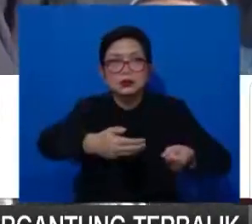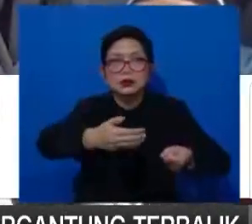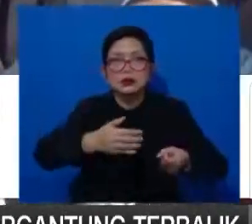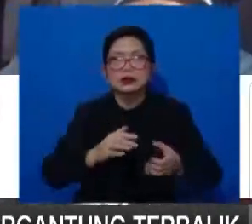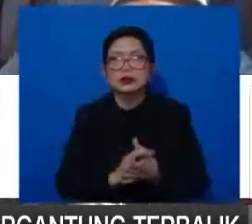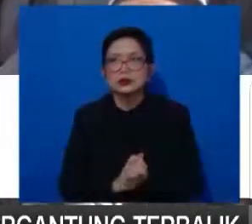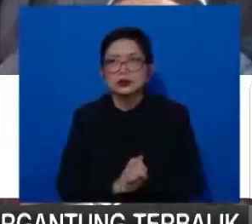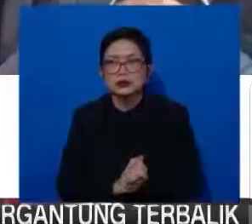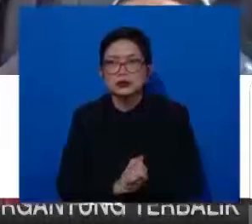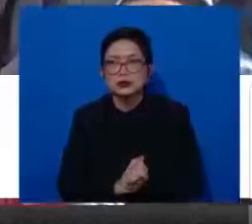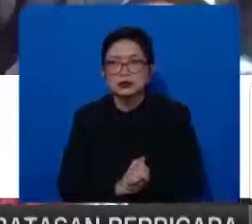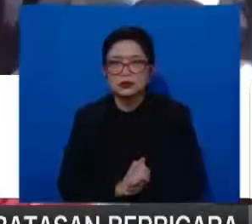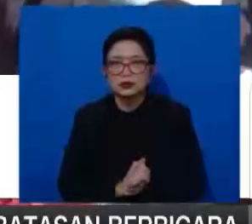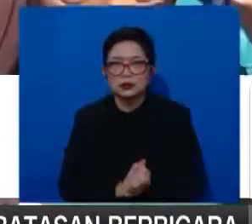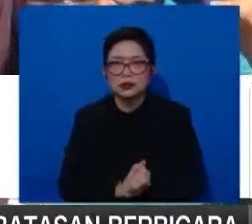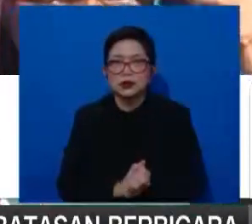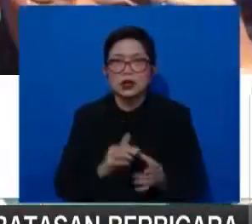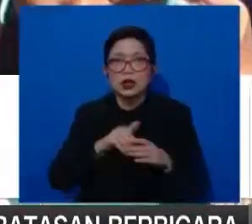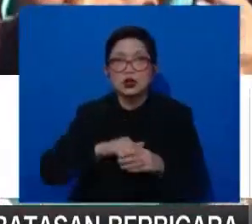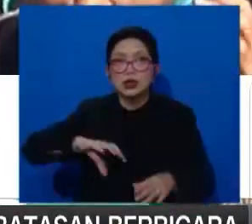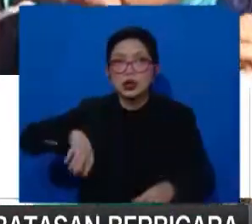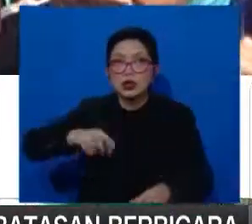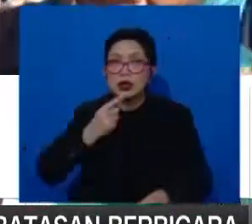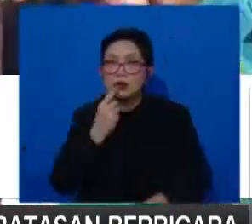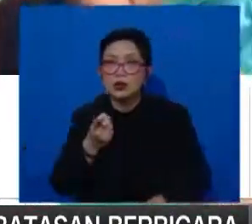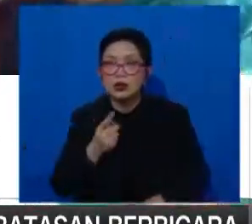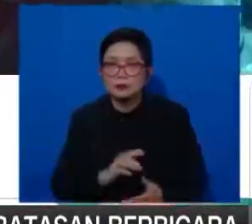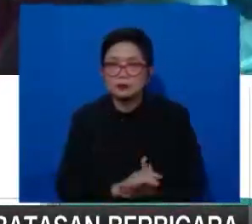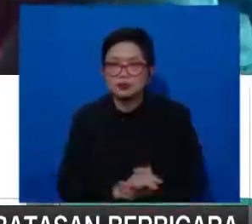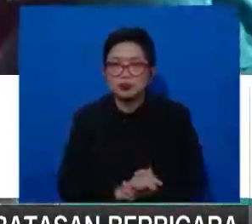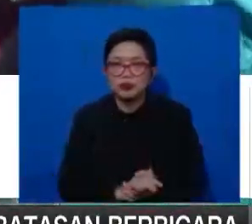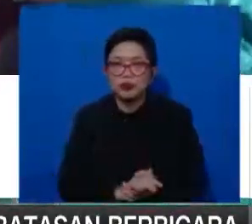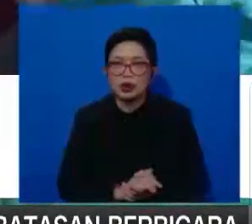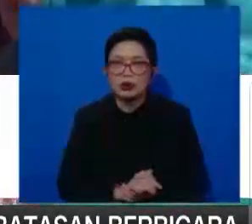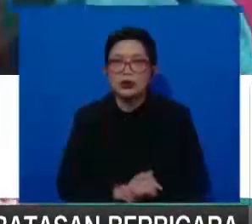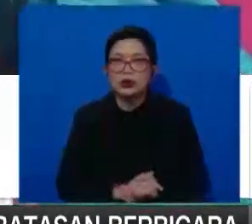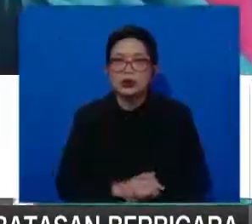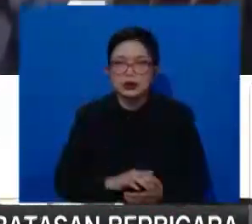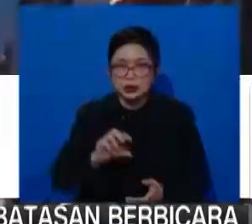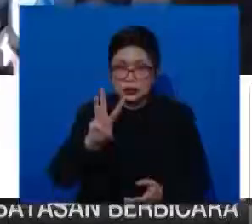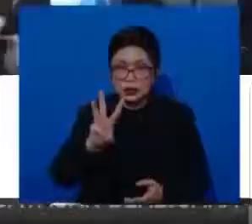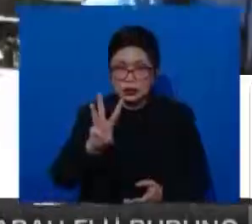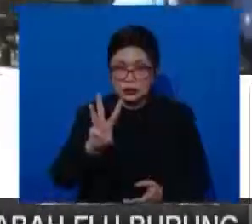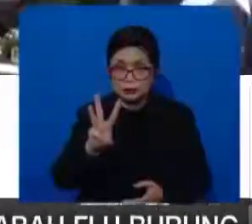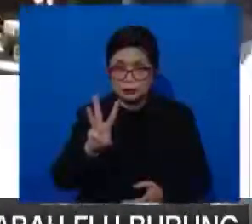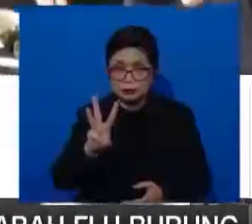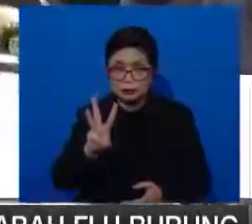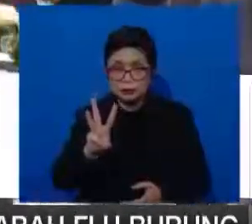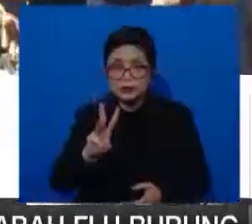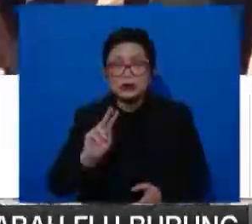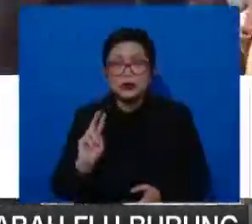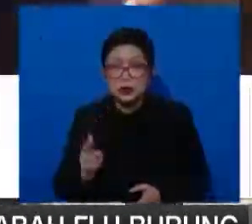Menurut Harsoyo, salah satu keluarga korban sebelumnya mengatakan ketiganya ini hendak ke rumah anak bungsunya di Jakarta untuk mengisi